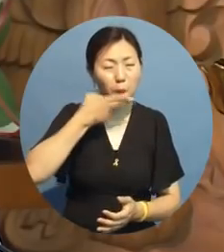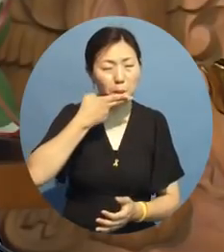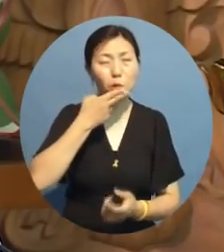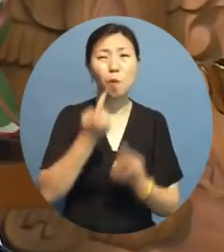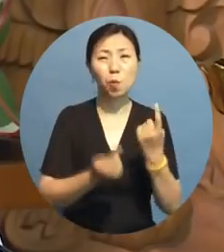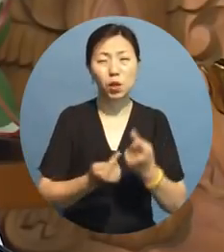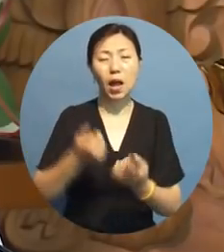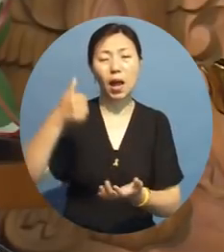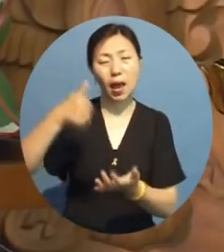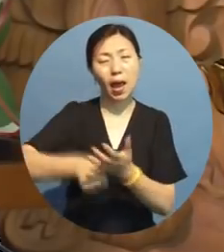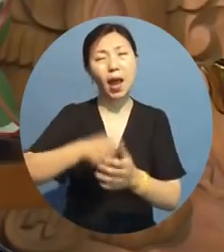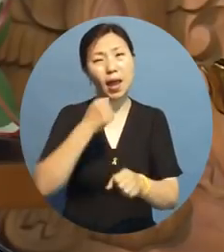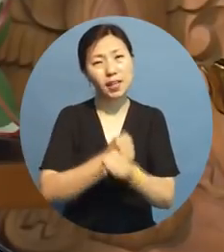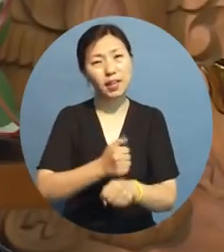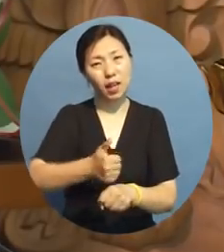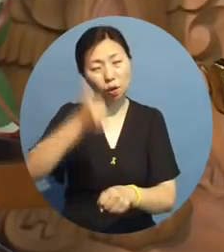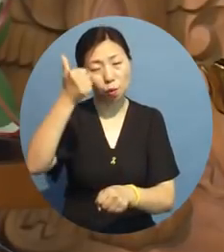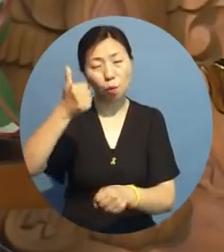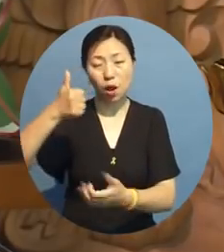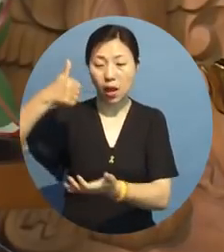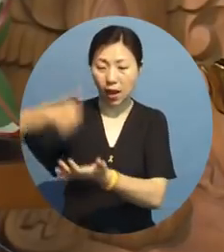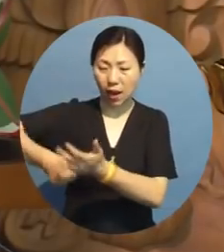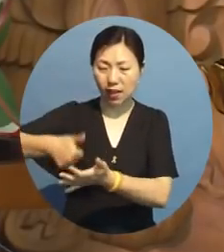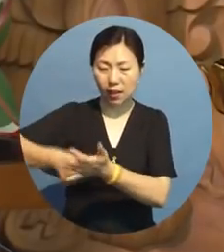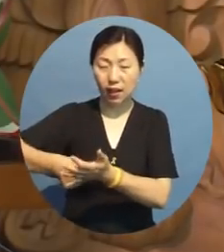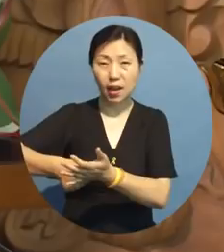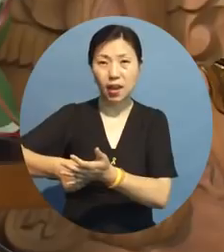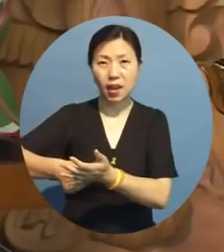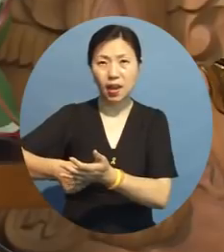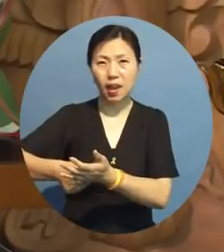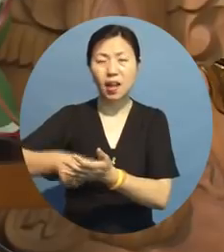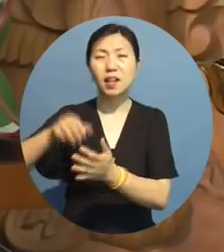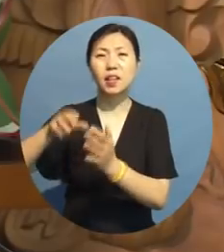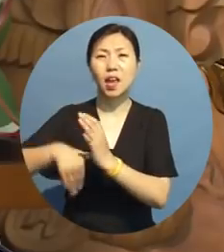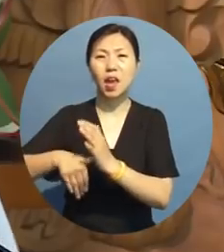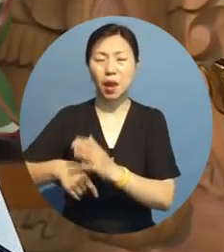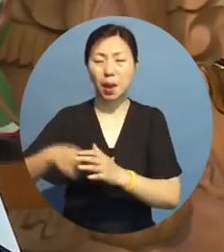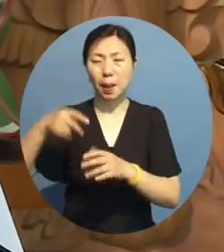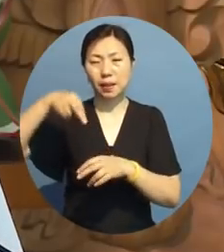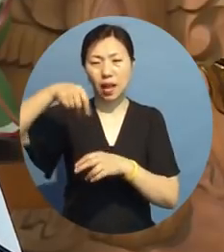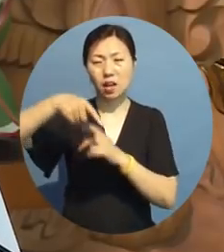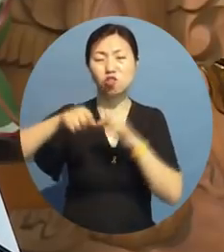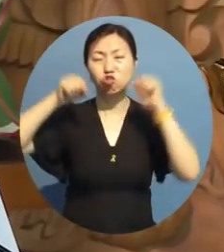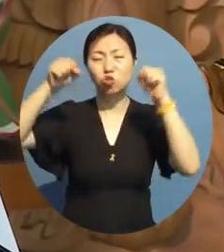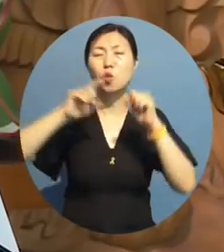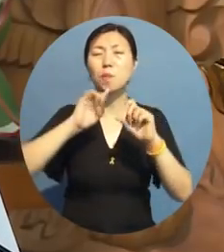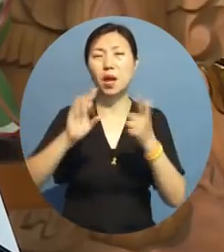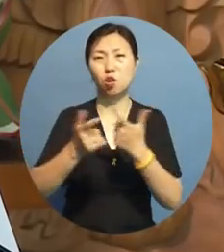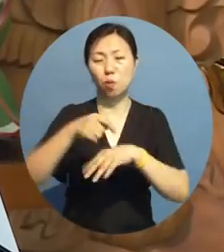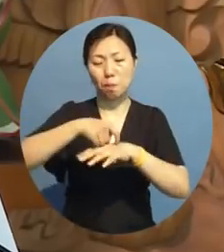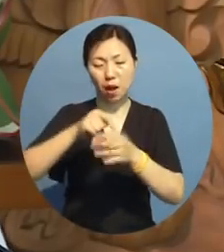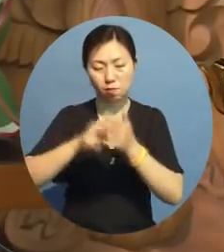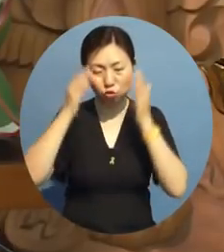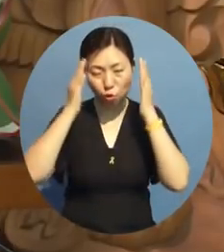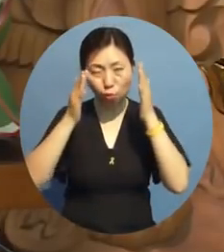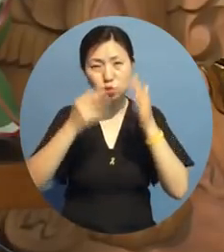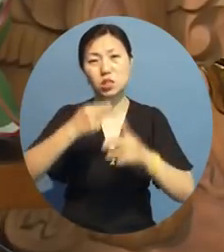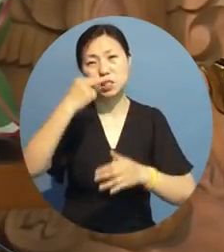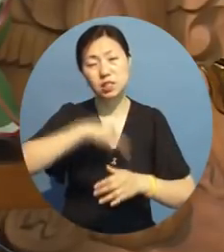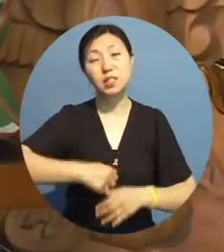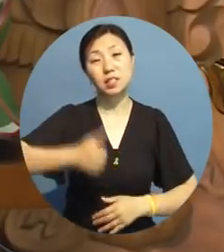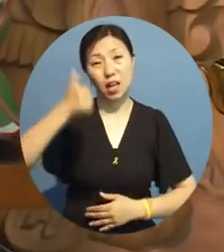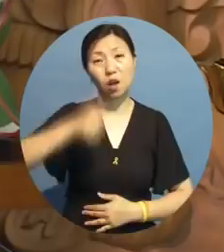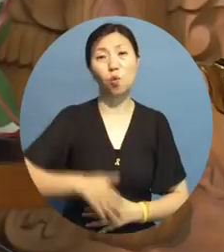낫고 이왕지 할 바에야 다리 운동하지 말고 조금 마음공부도 되도록 하는 게 낫고